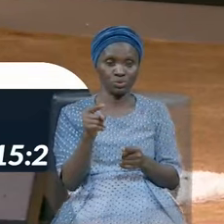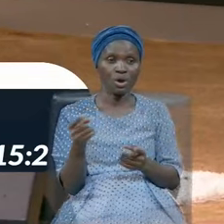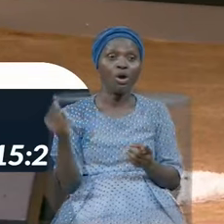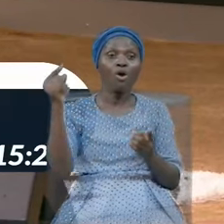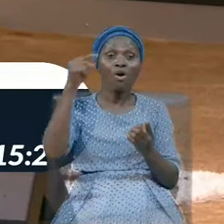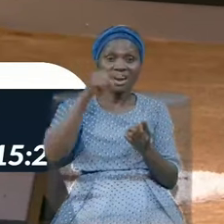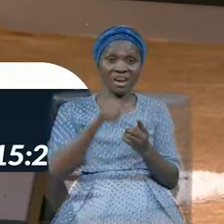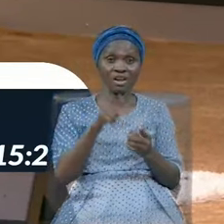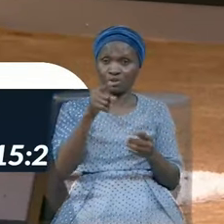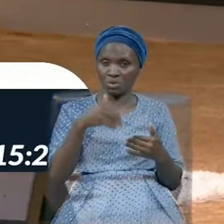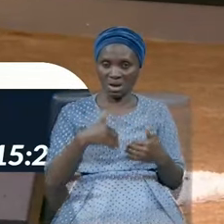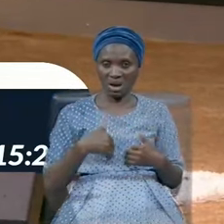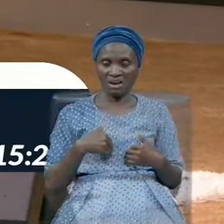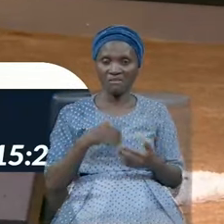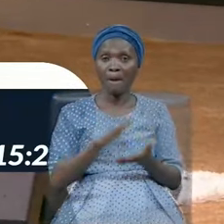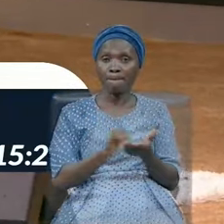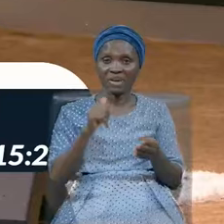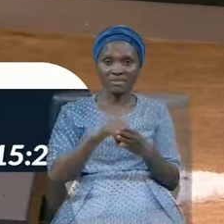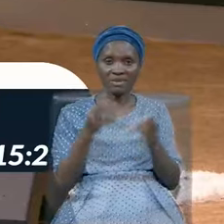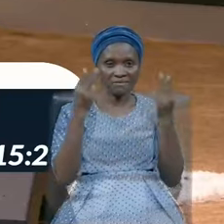en vain.